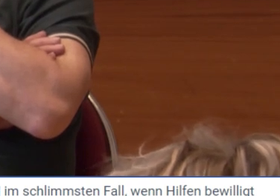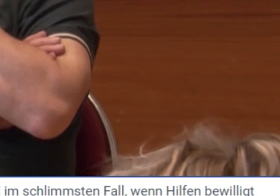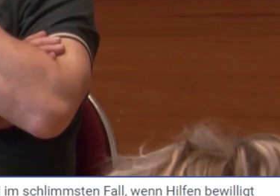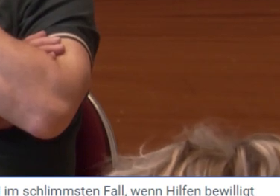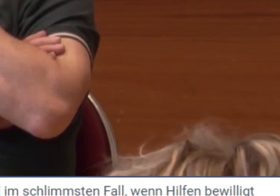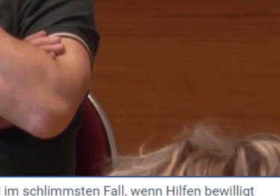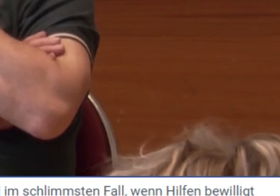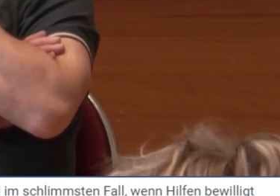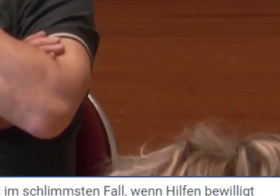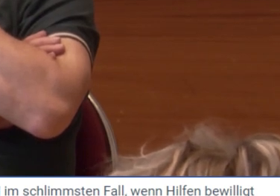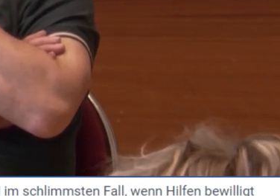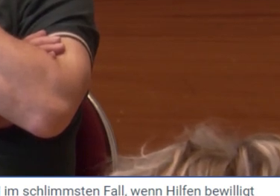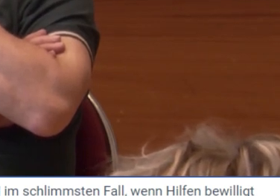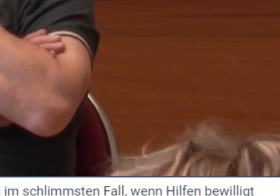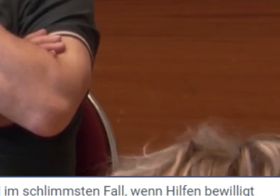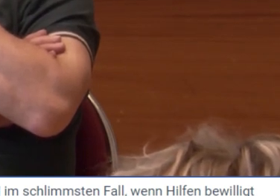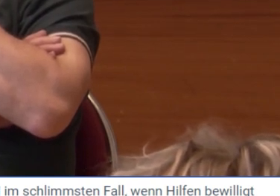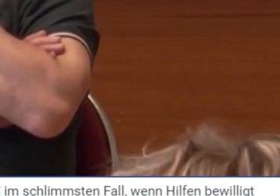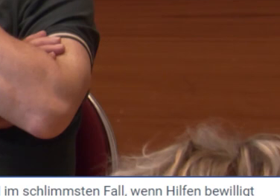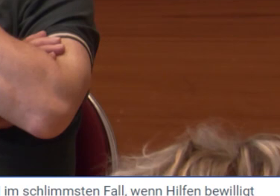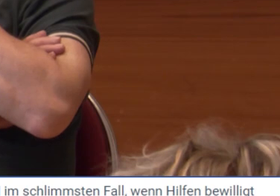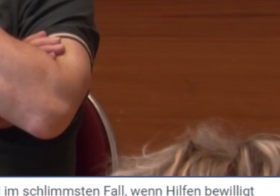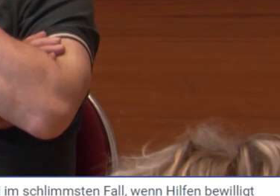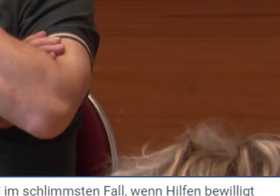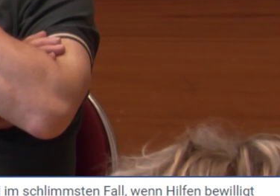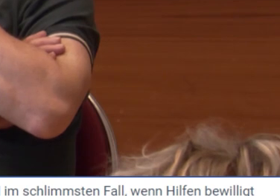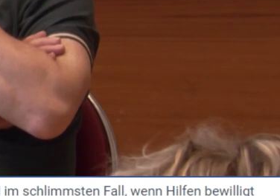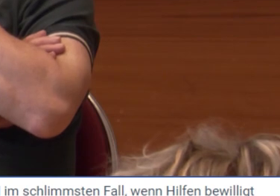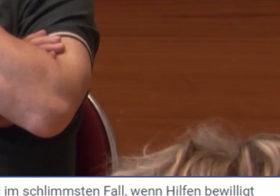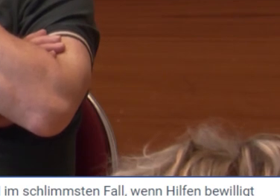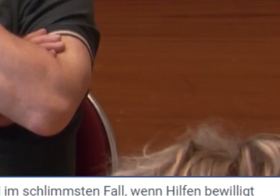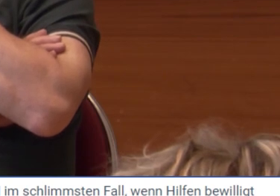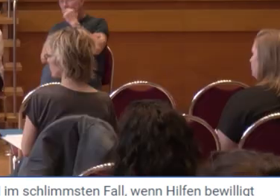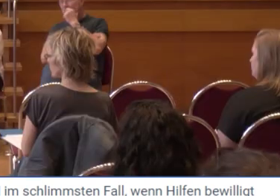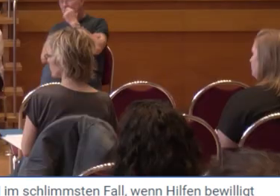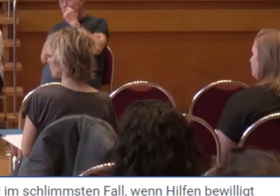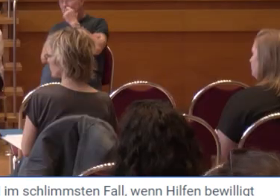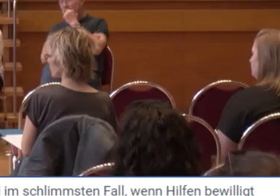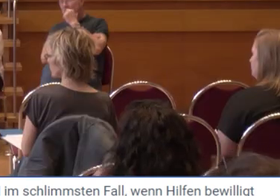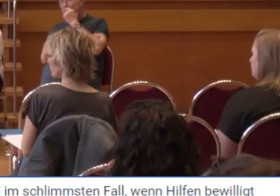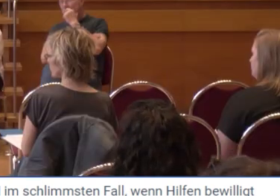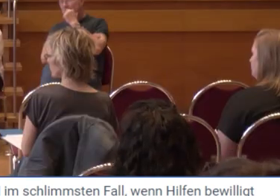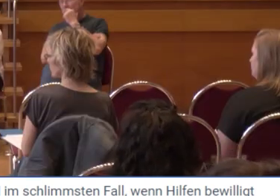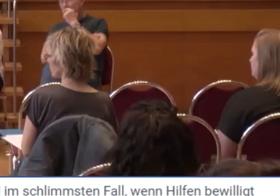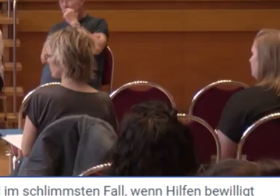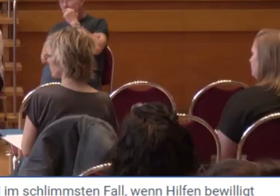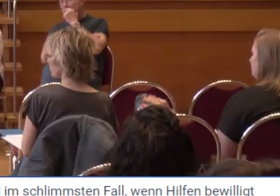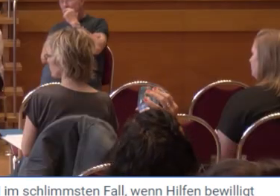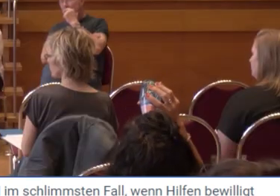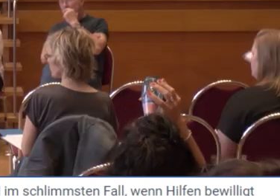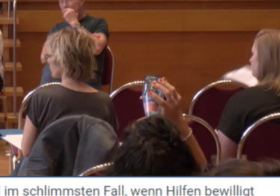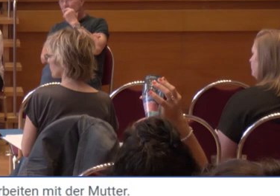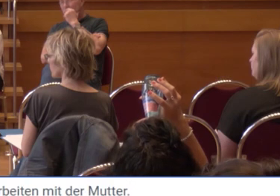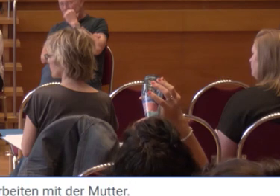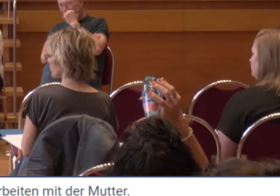verrückt also da müsste meine Meinung dringend was getan werden also auf unter den Ämtern dass die wirklich das wie sie es dargestellt haben so gelebt wird